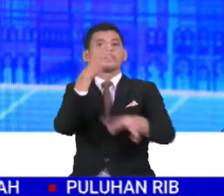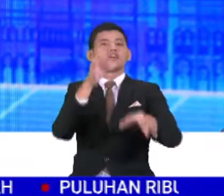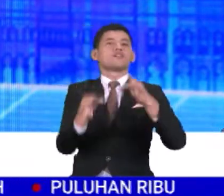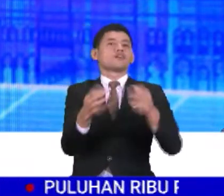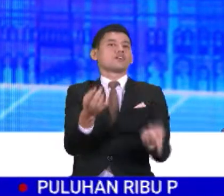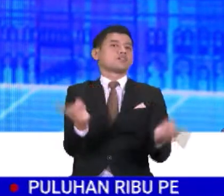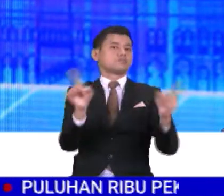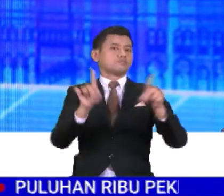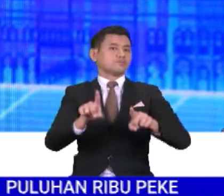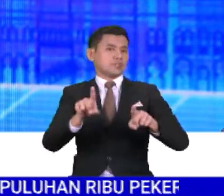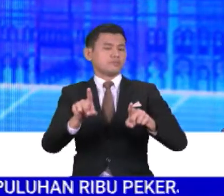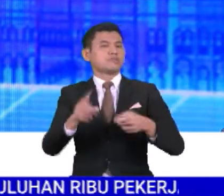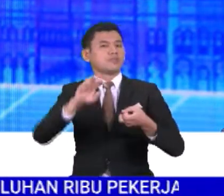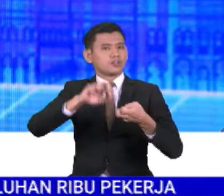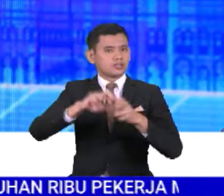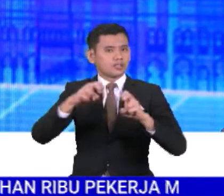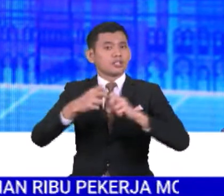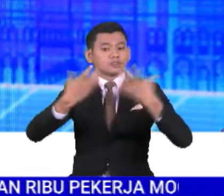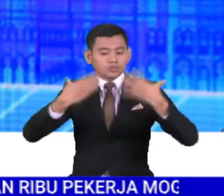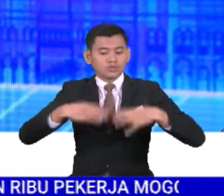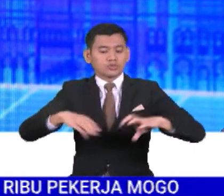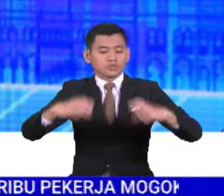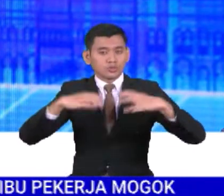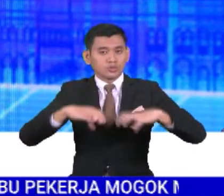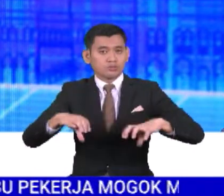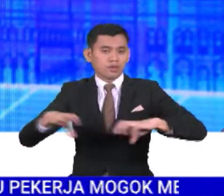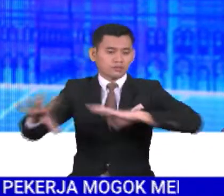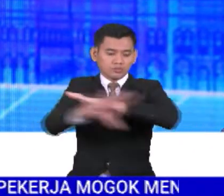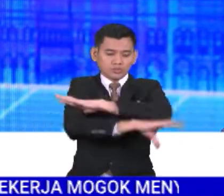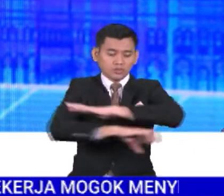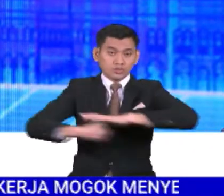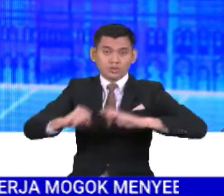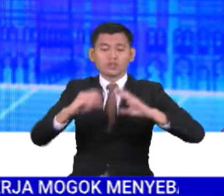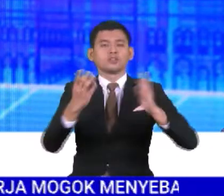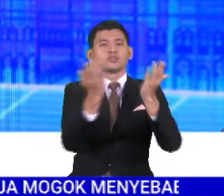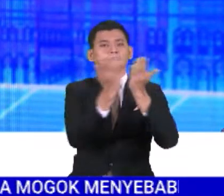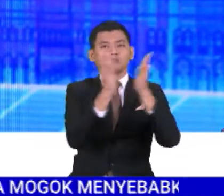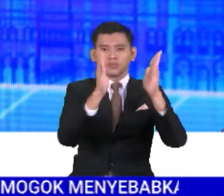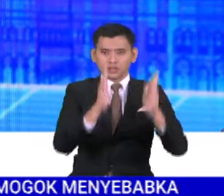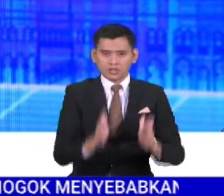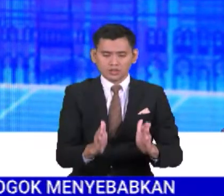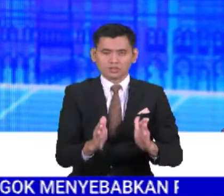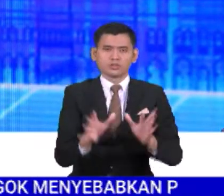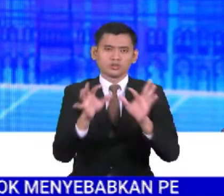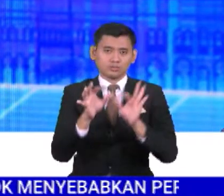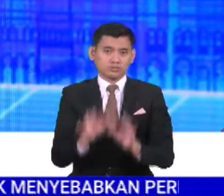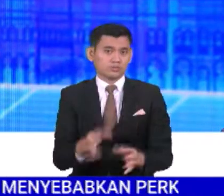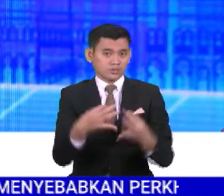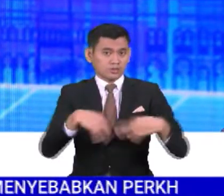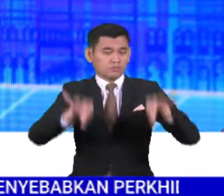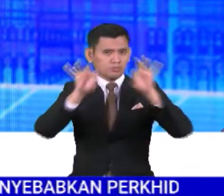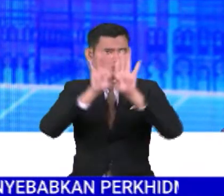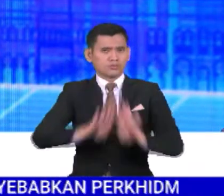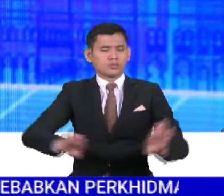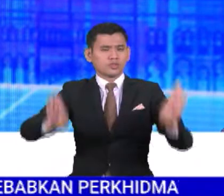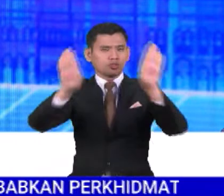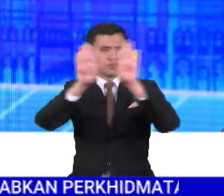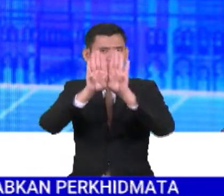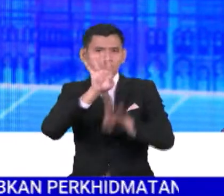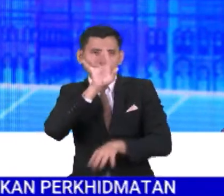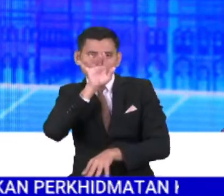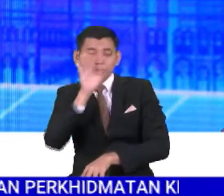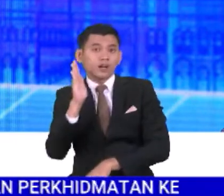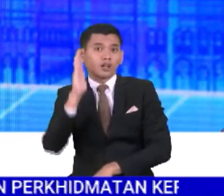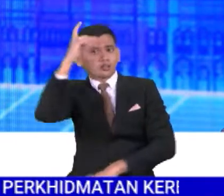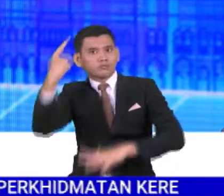dikaitkan dengan kes cubaan menculik murid. Notis umpamanya terutama berita tidak benar hanya akan menimbulkan kegusaran.